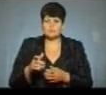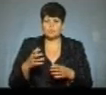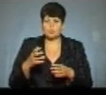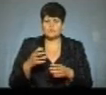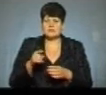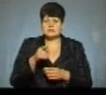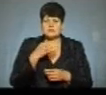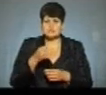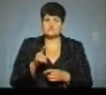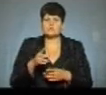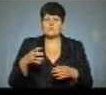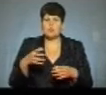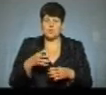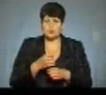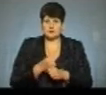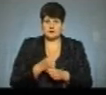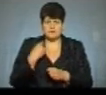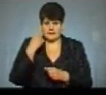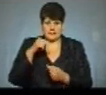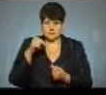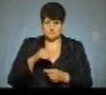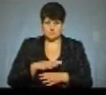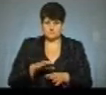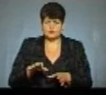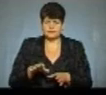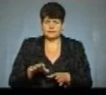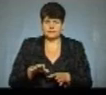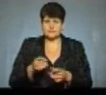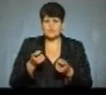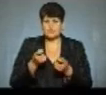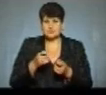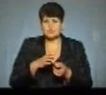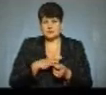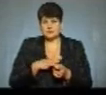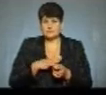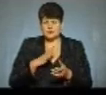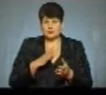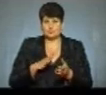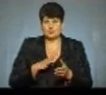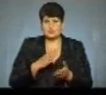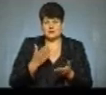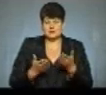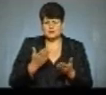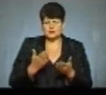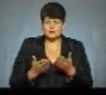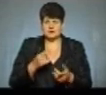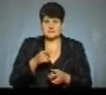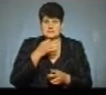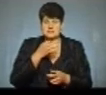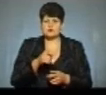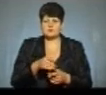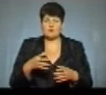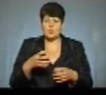що він похуда, що щось. Тобто не схожий був? Ні, він, ну, трохи був схожий. Були вас сумніви? Ну, так, да, я запитала, сказала, що не похуда.